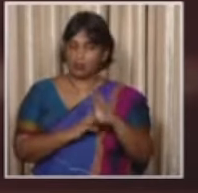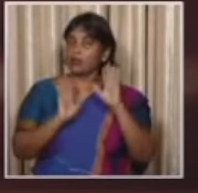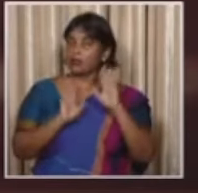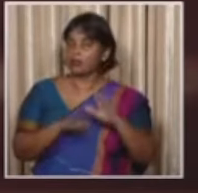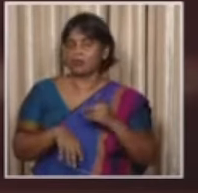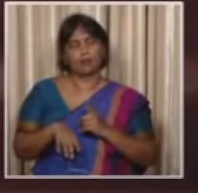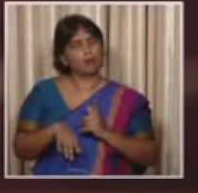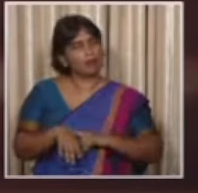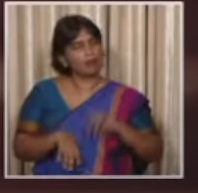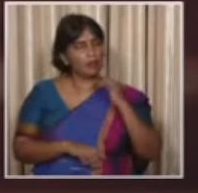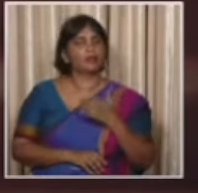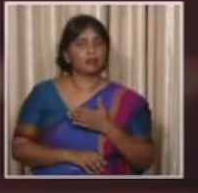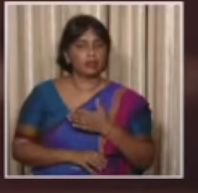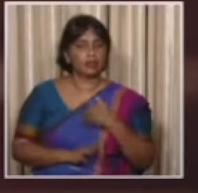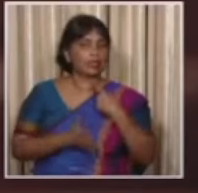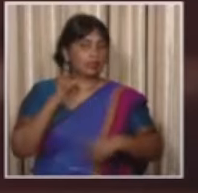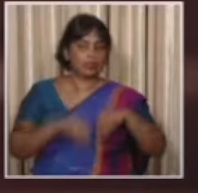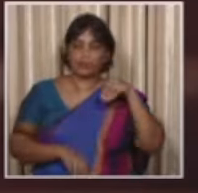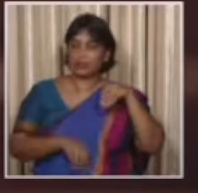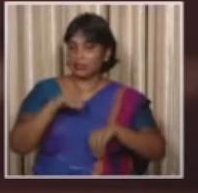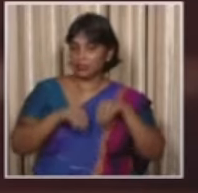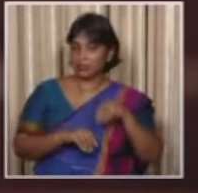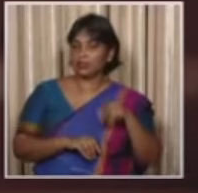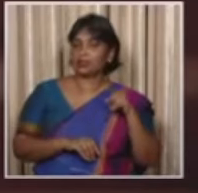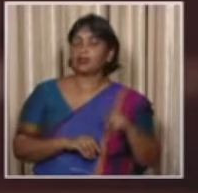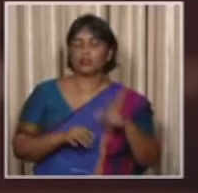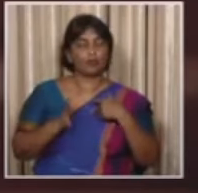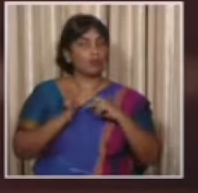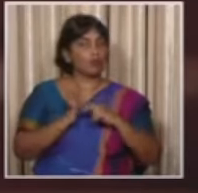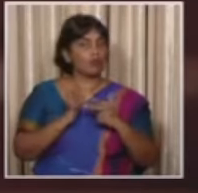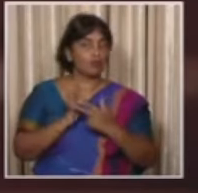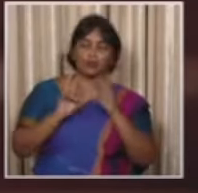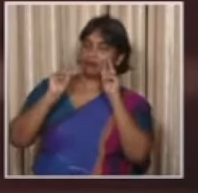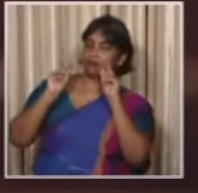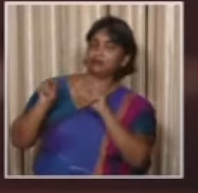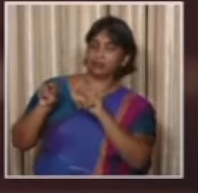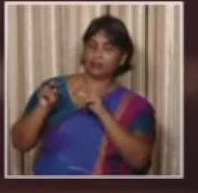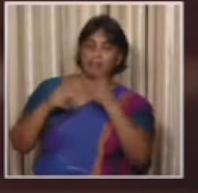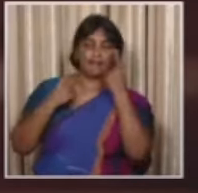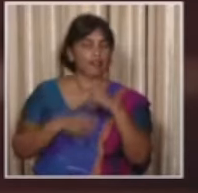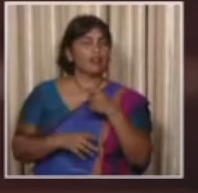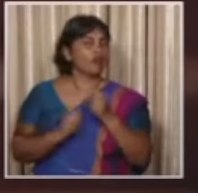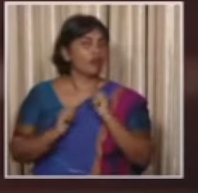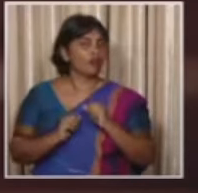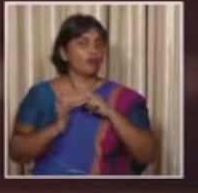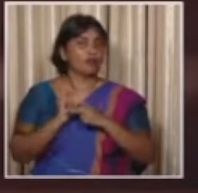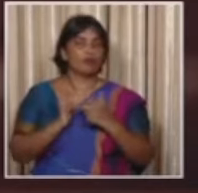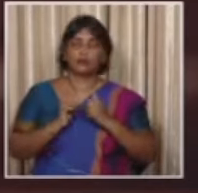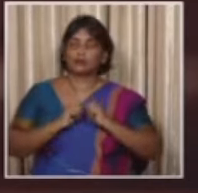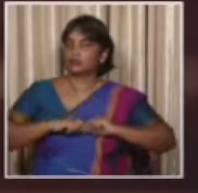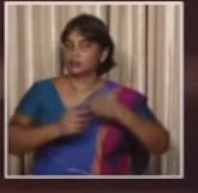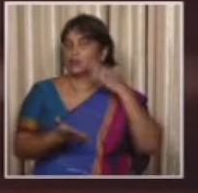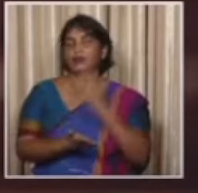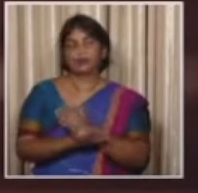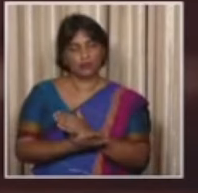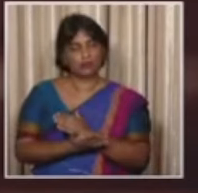හැබැයි අවාසනාවට වගේ දේශපාලන වශයෙන් ඒ ව්‍යාපෘතිය දෙස බැලීම නිසා කුමක්ද සිදු වුණේ? ඒ ව්‍යාපෘතිය ක්‍රියාත්මක කිරීම